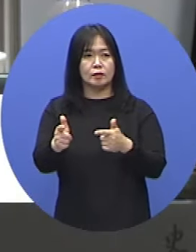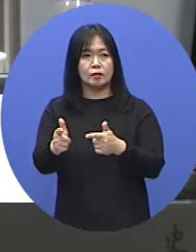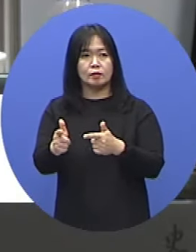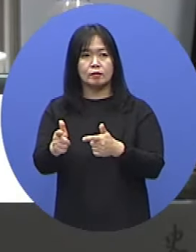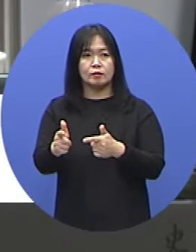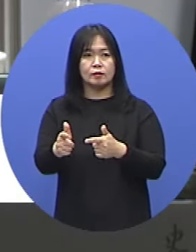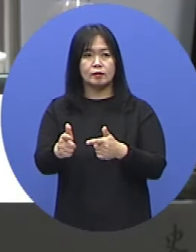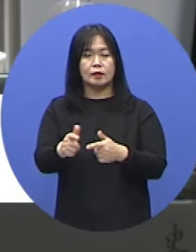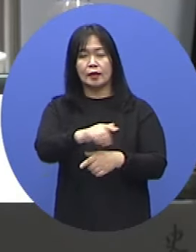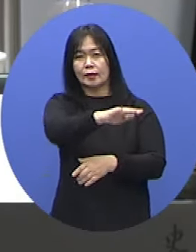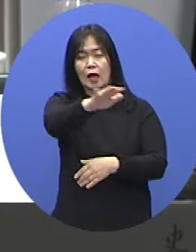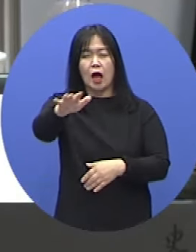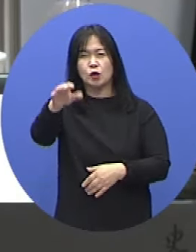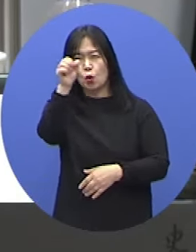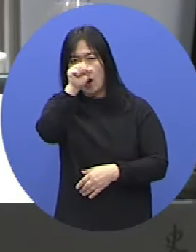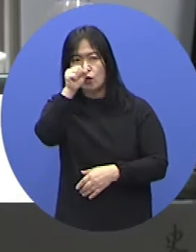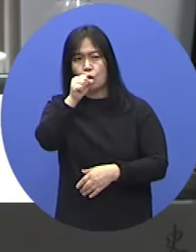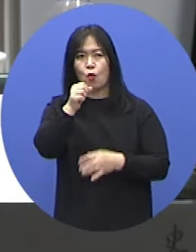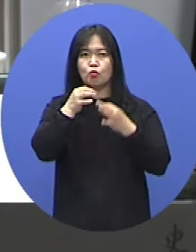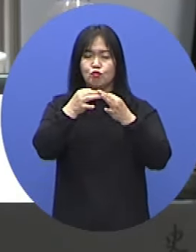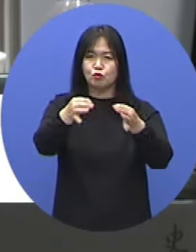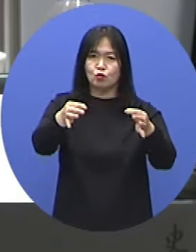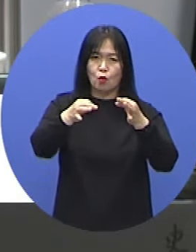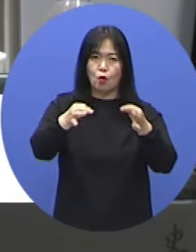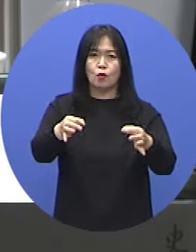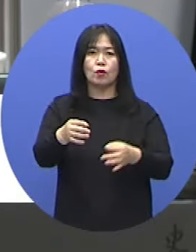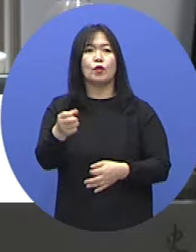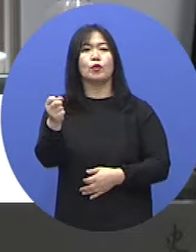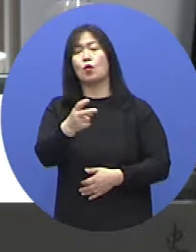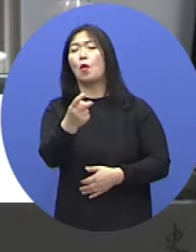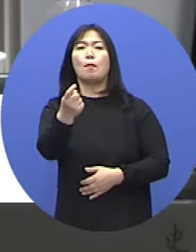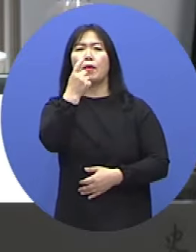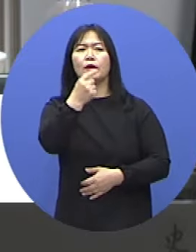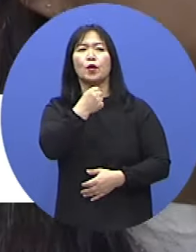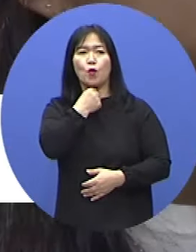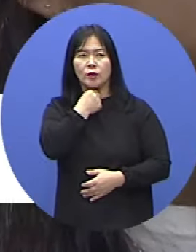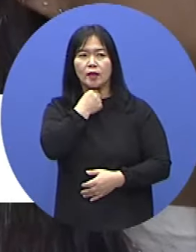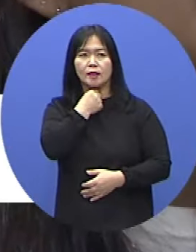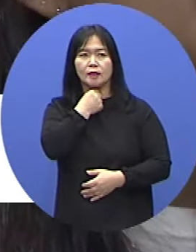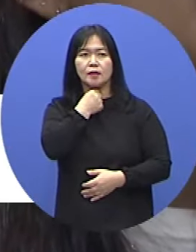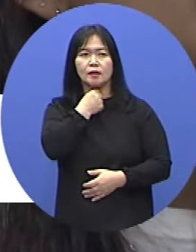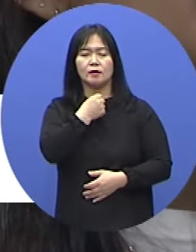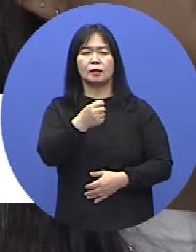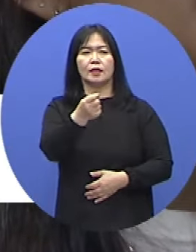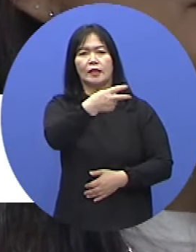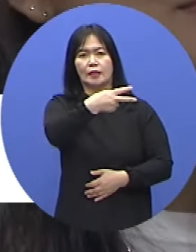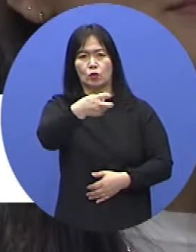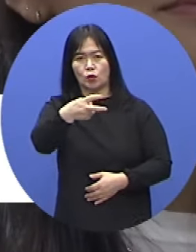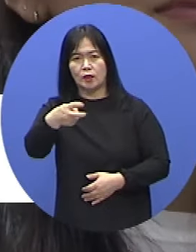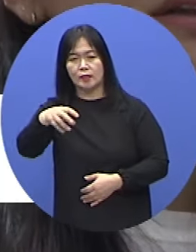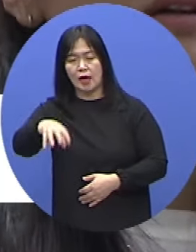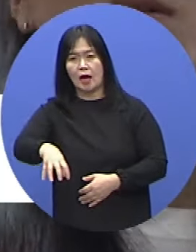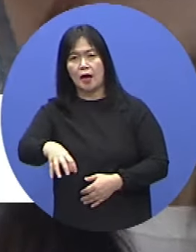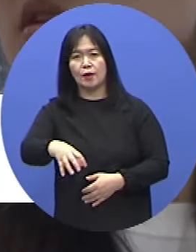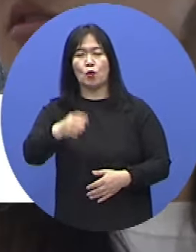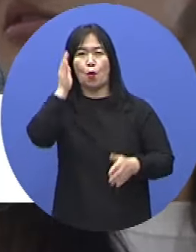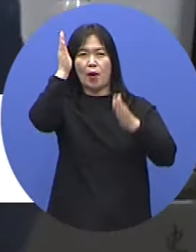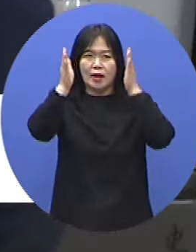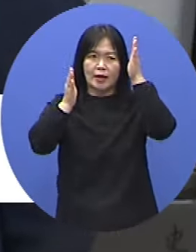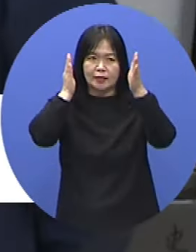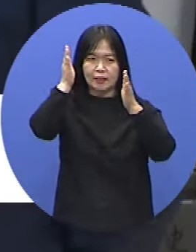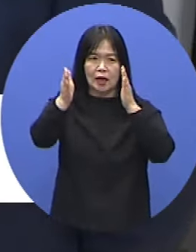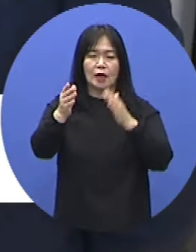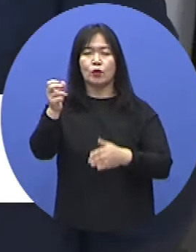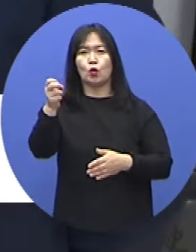좀 이렇게 선호하고 부르고 또 배우기를 원하는 그런 인도네시아 말자